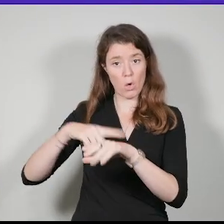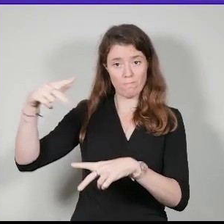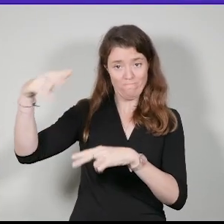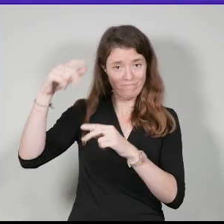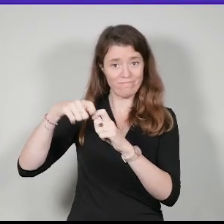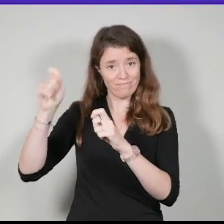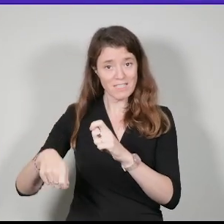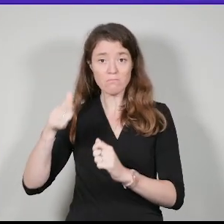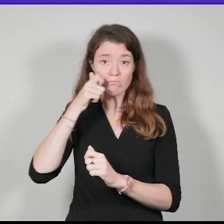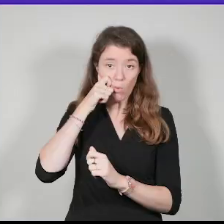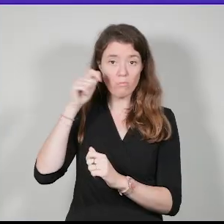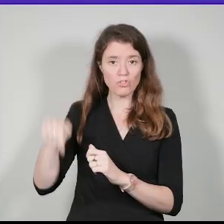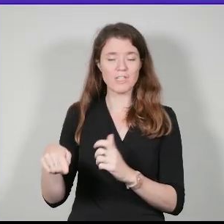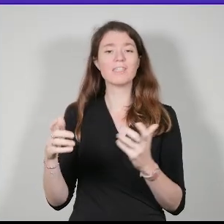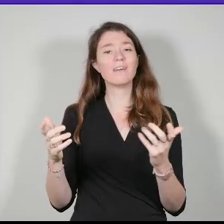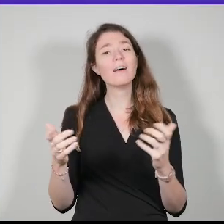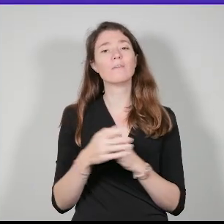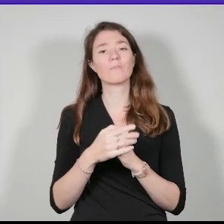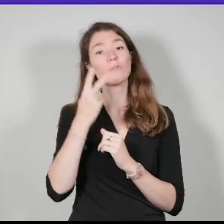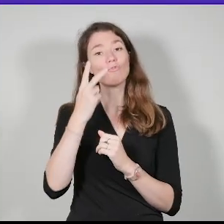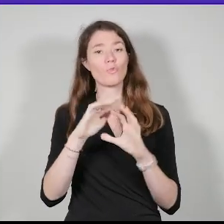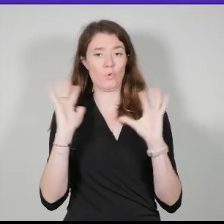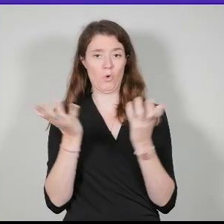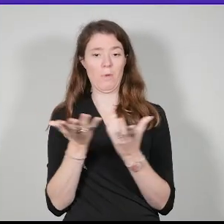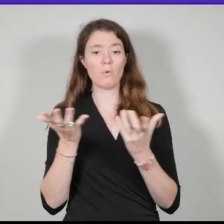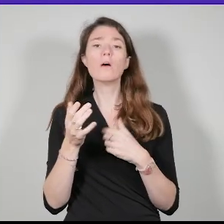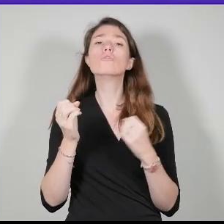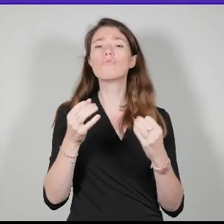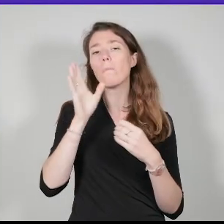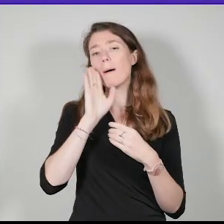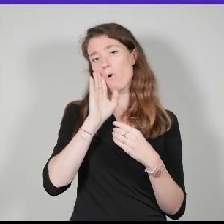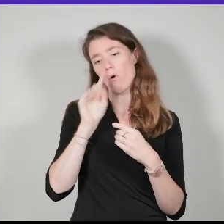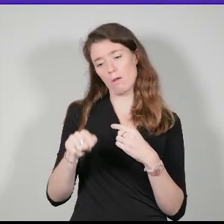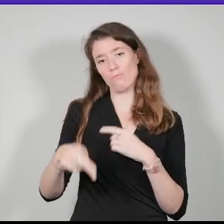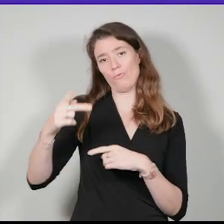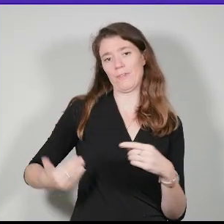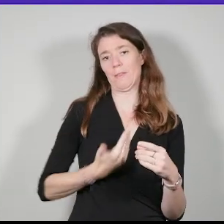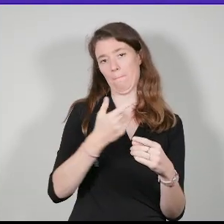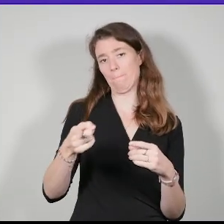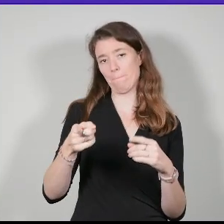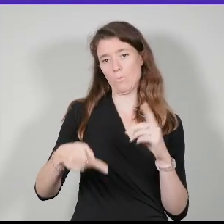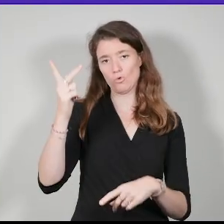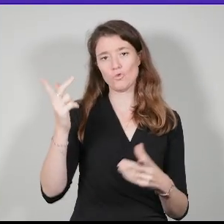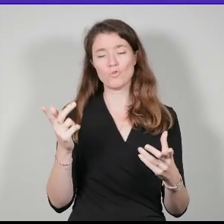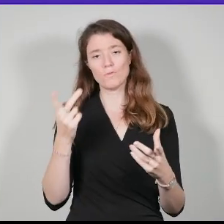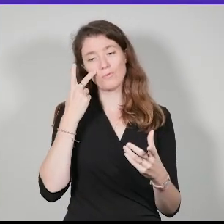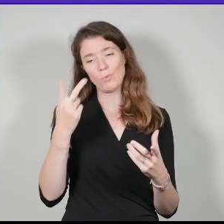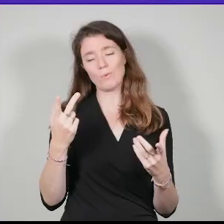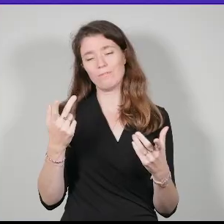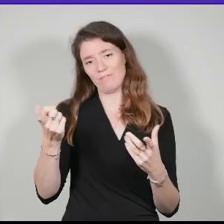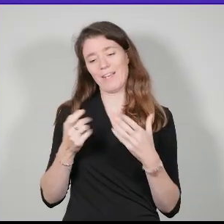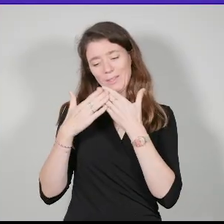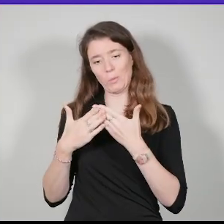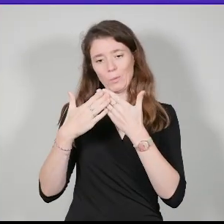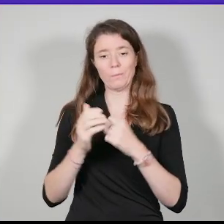ce qu'on a vu, c'est que globalement, ce sont les mères qui sont les plus impactées. Ça, c'est ce qu'on voit dans notre étude,